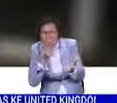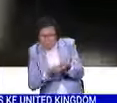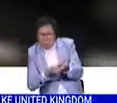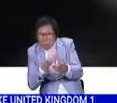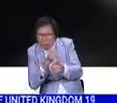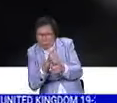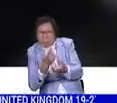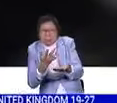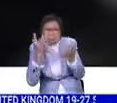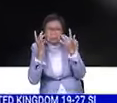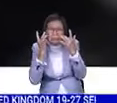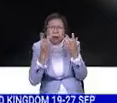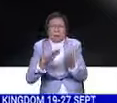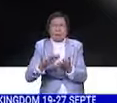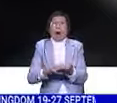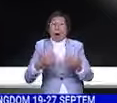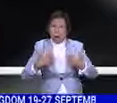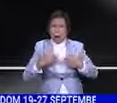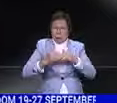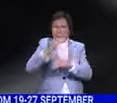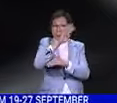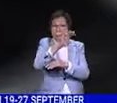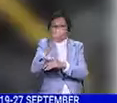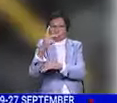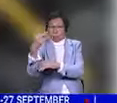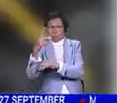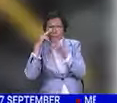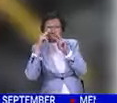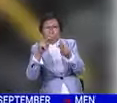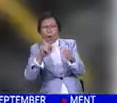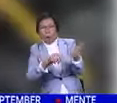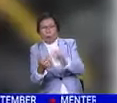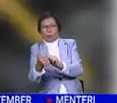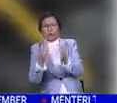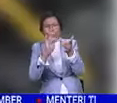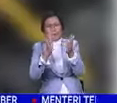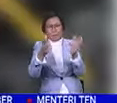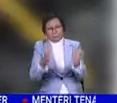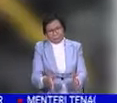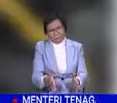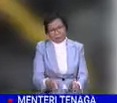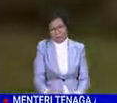video berkenaan. Ia kini meraih lebih 400,000 tontonan oleh warganet.